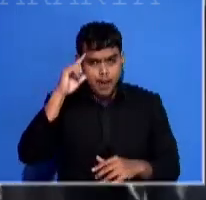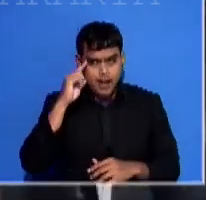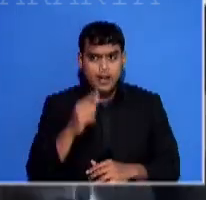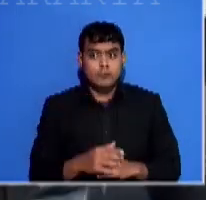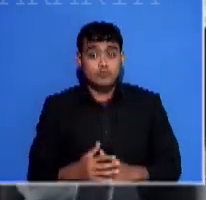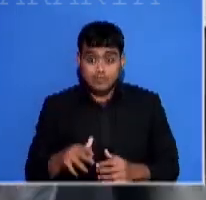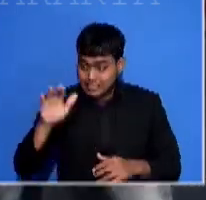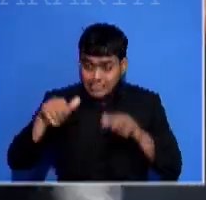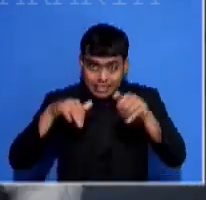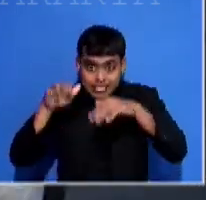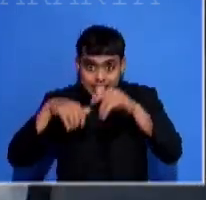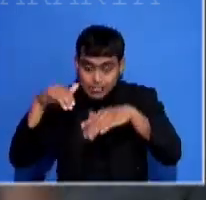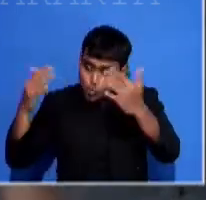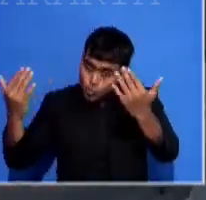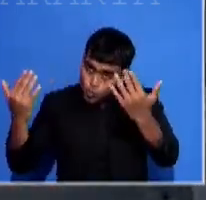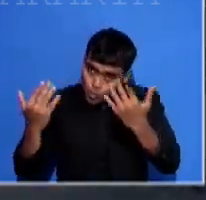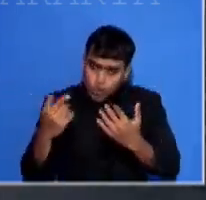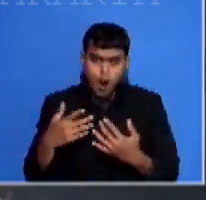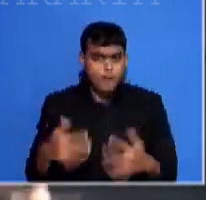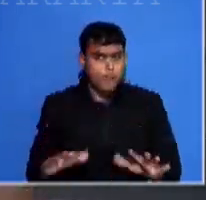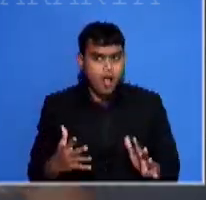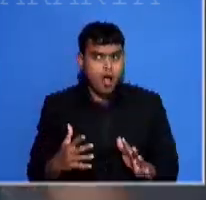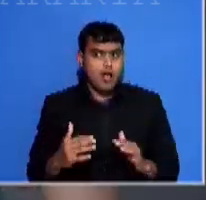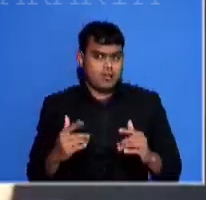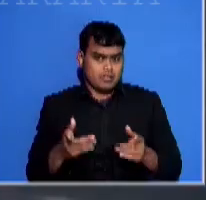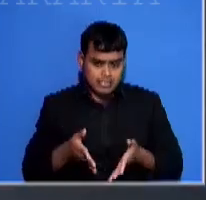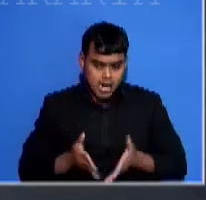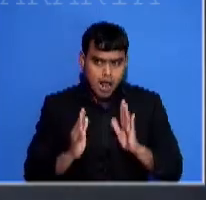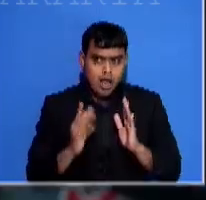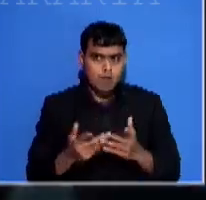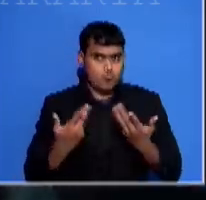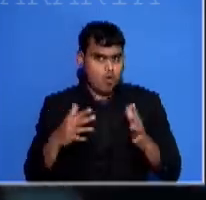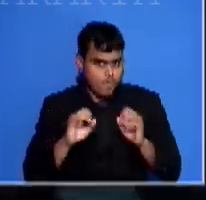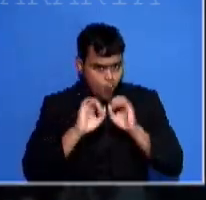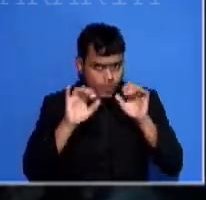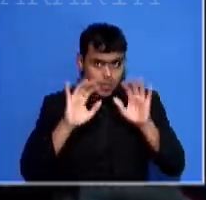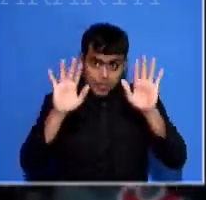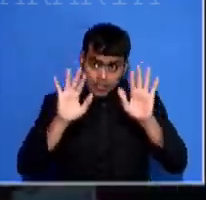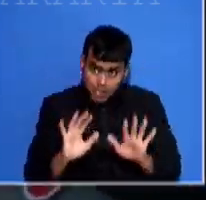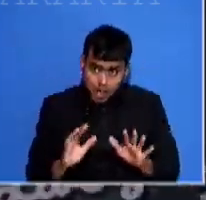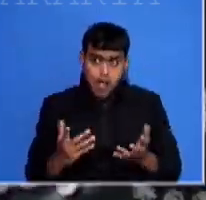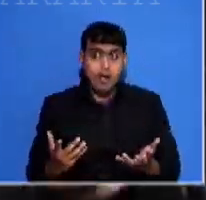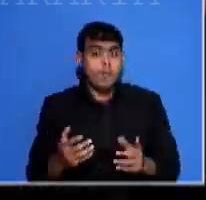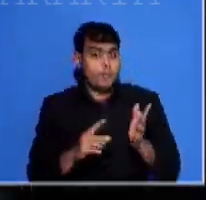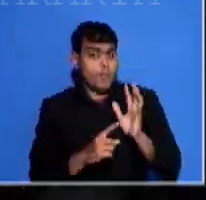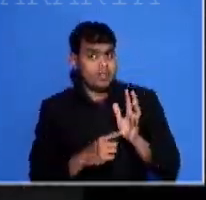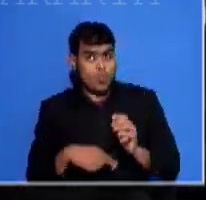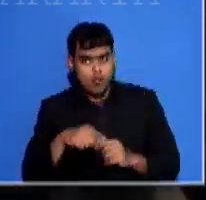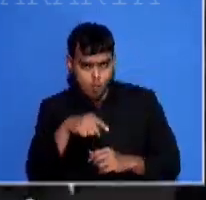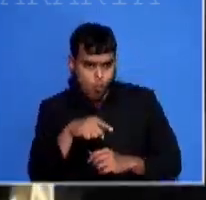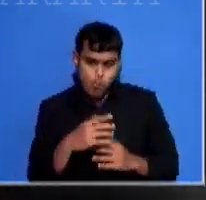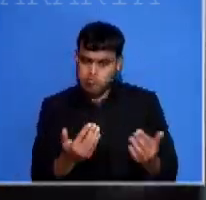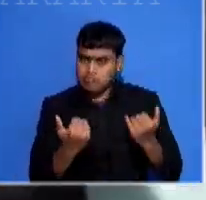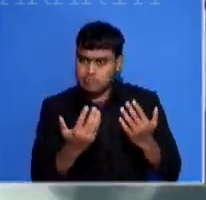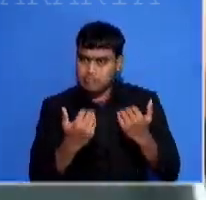agen perjalanan, media massa dan juga mahasiswa asing yang sedang berkuliah di Yogyakarta mengunjungi beberapa destinasi unggulan di Sleman,